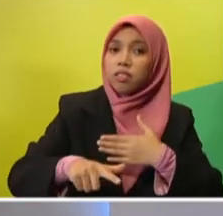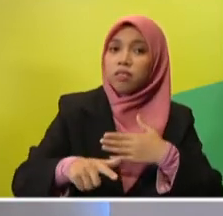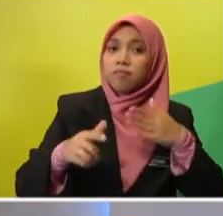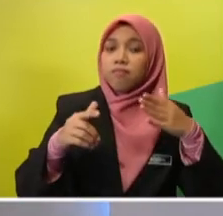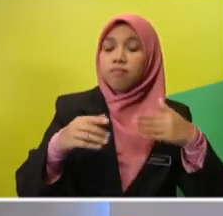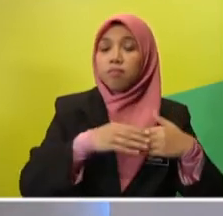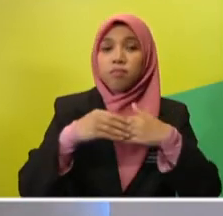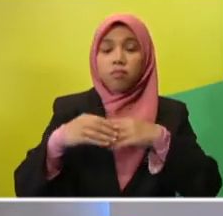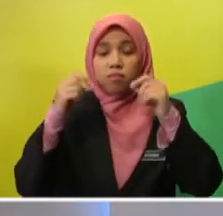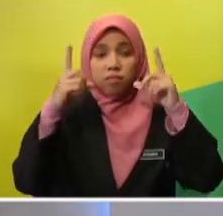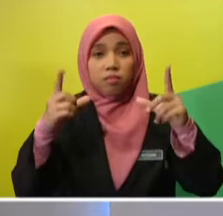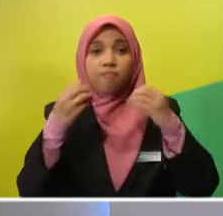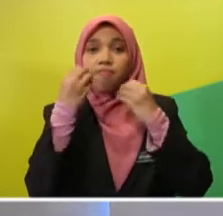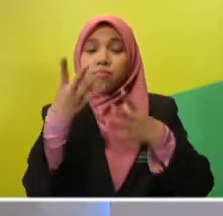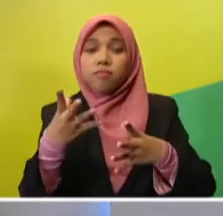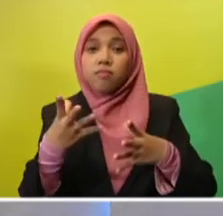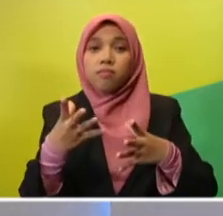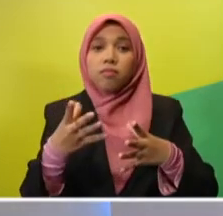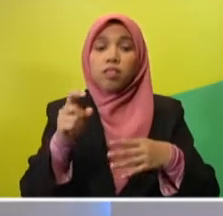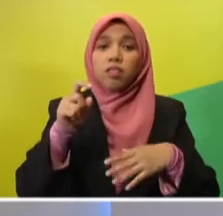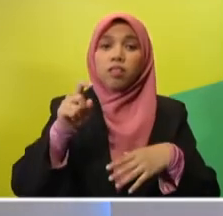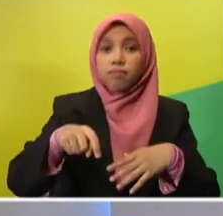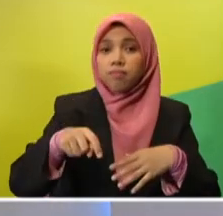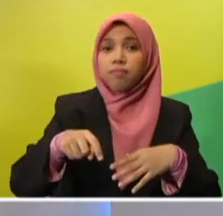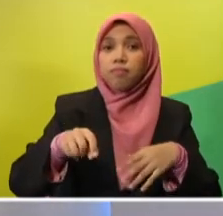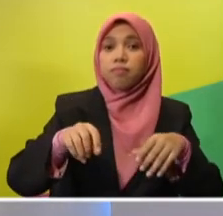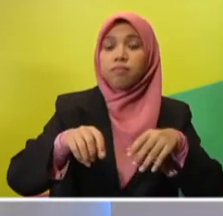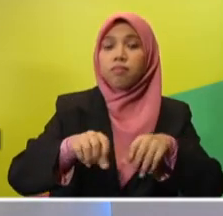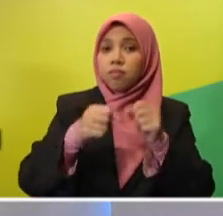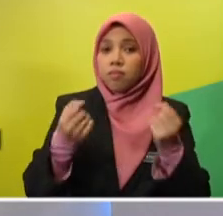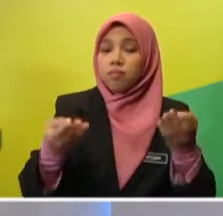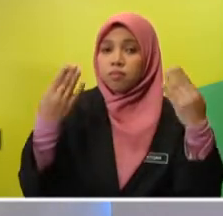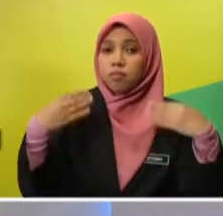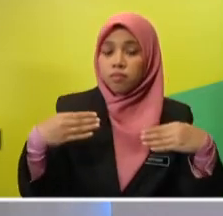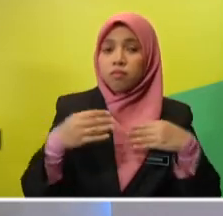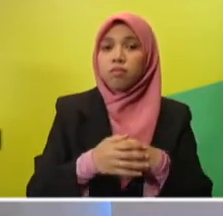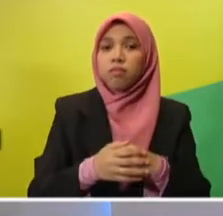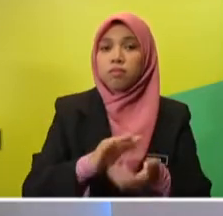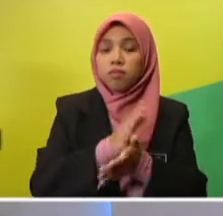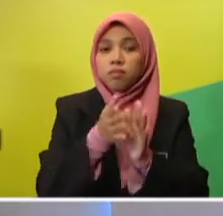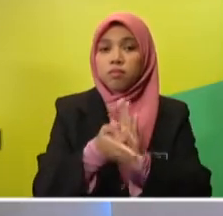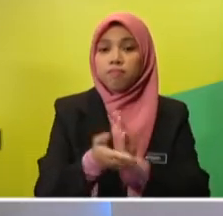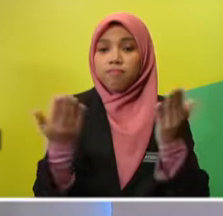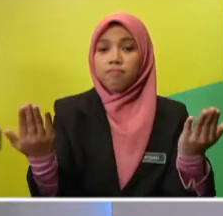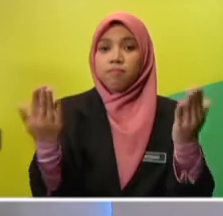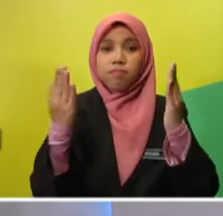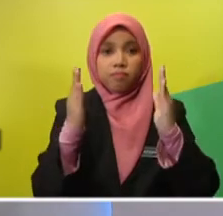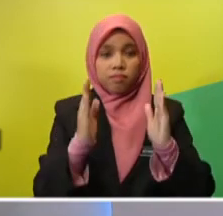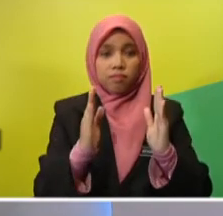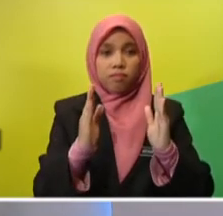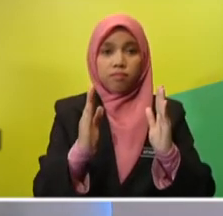kita kena berpatah balik, jadi mereka akan bersemuka berada berhadapan berdua dan kemudian klien